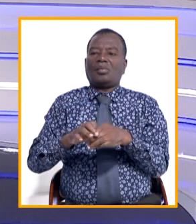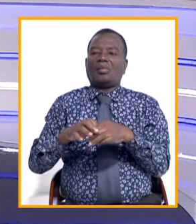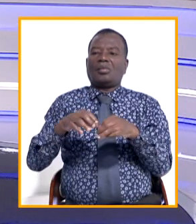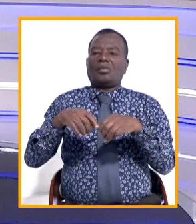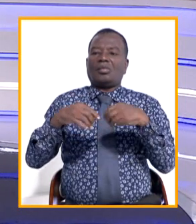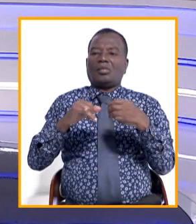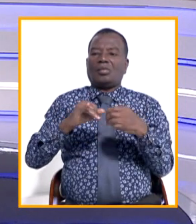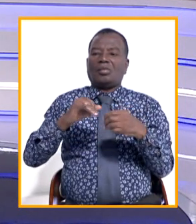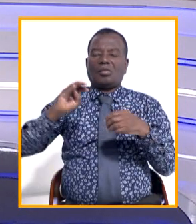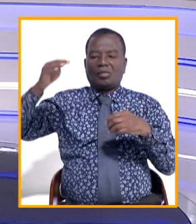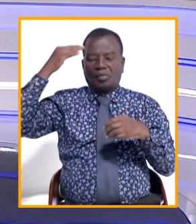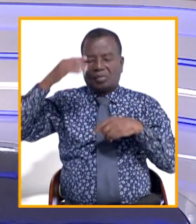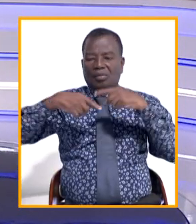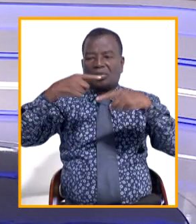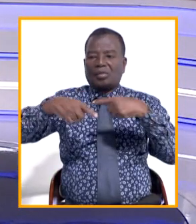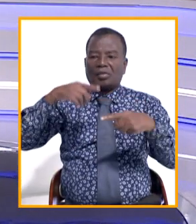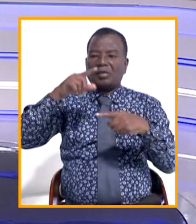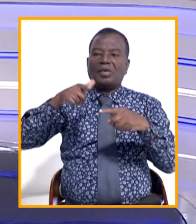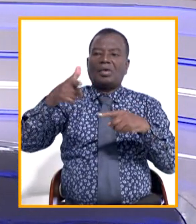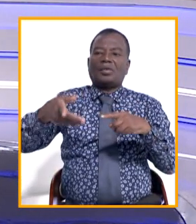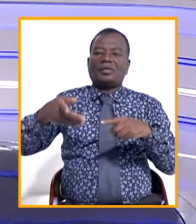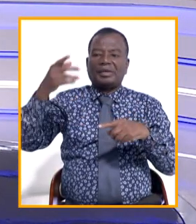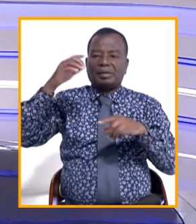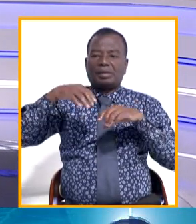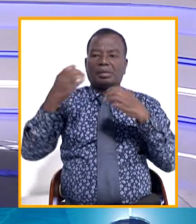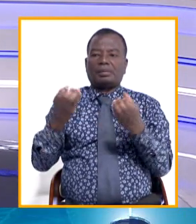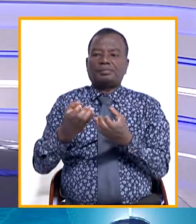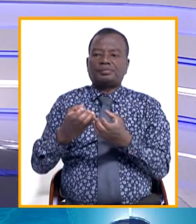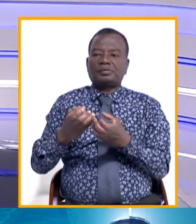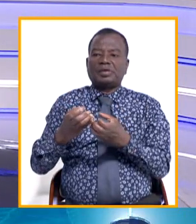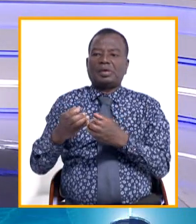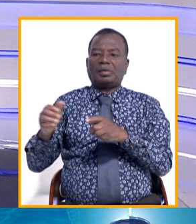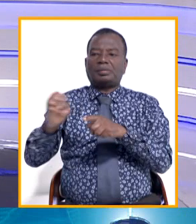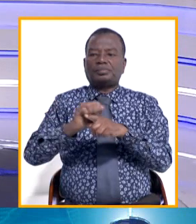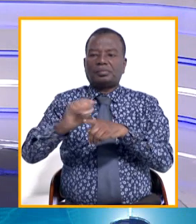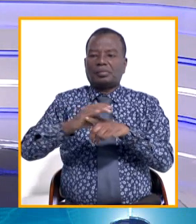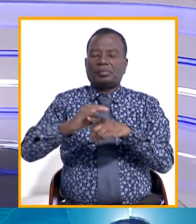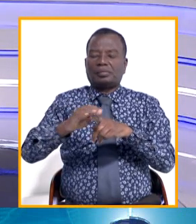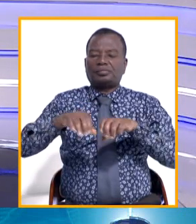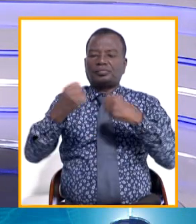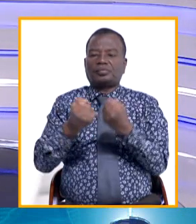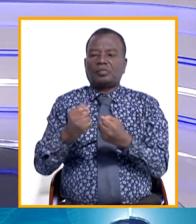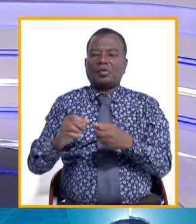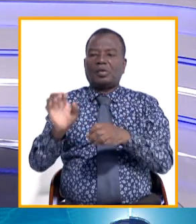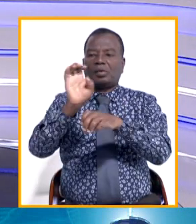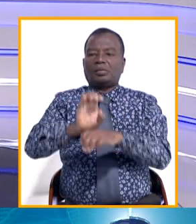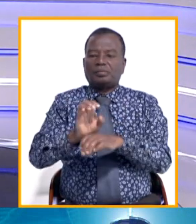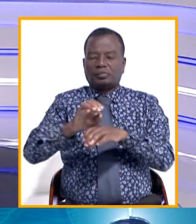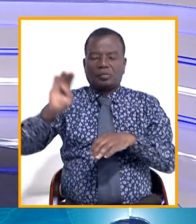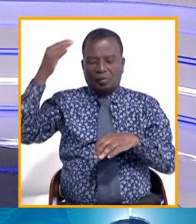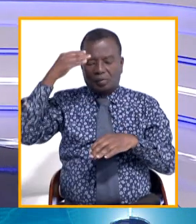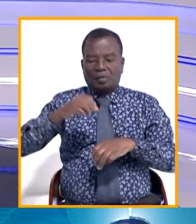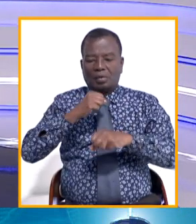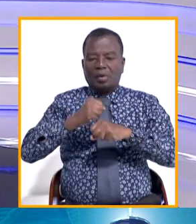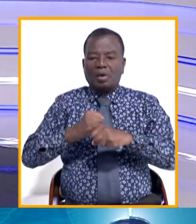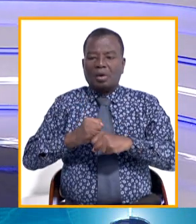rendu hier pour un exposé devant les parlementaires de la Commission des affaires sociales et culturelles. Le ministre de l'Emploi et de la